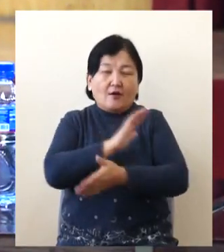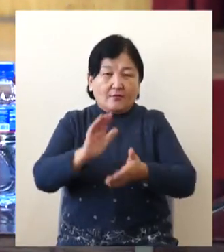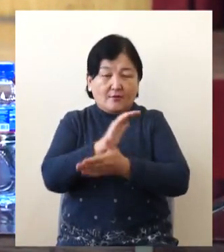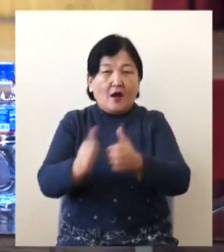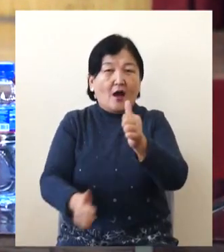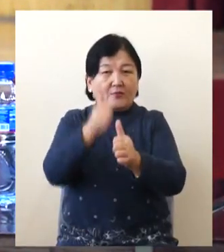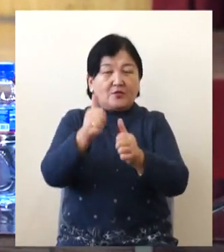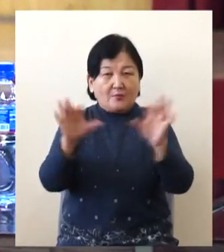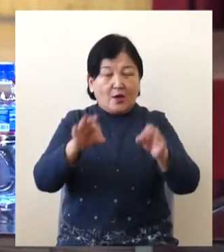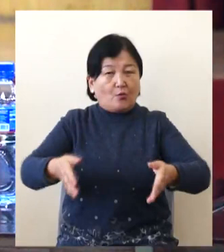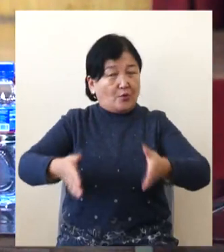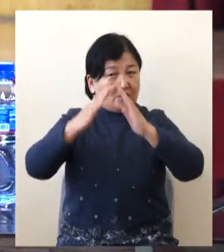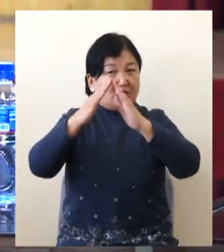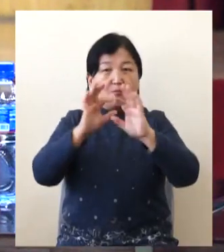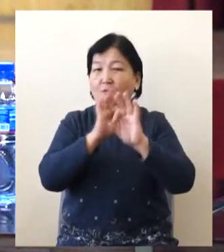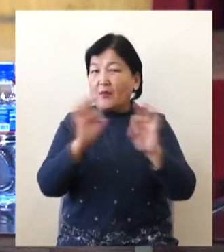байна.